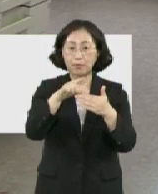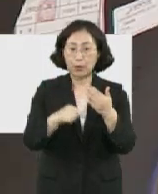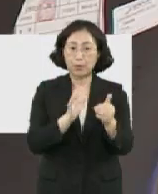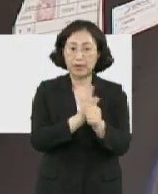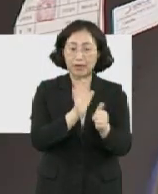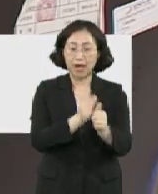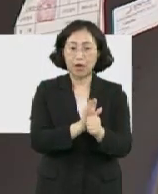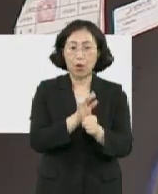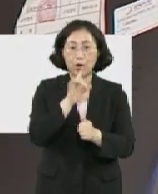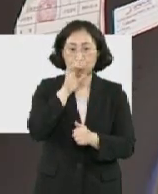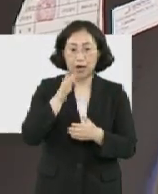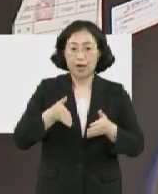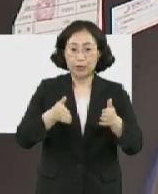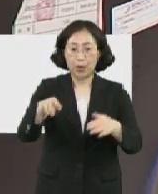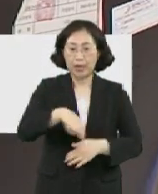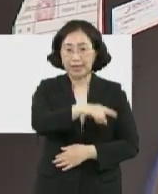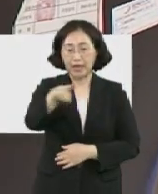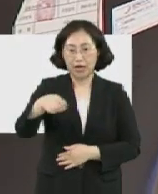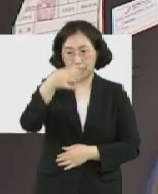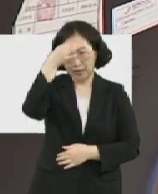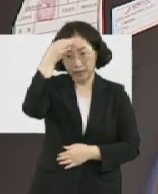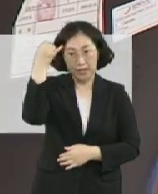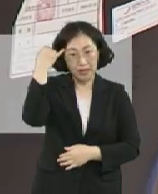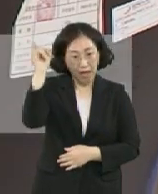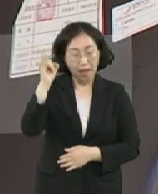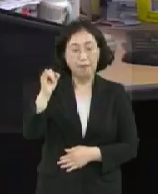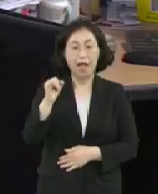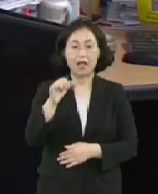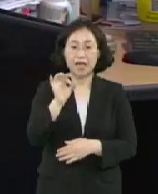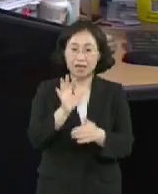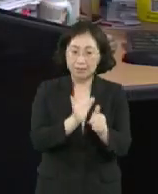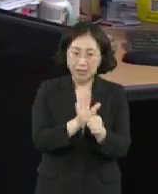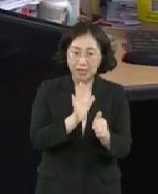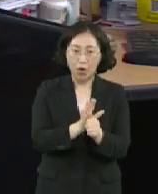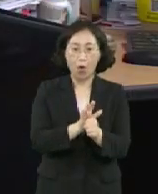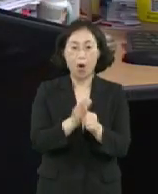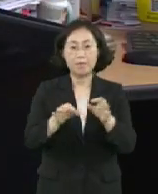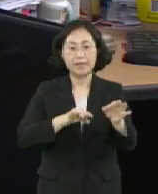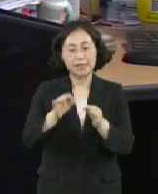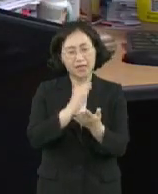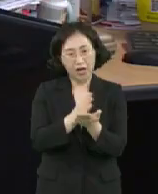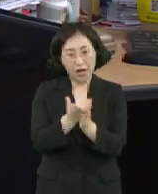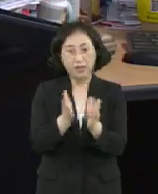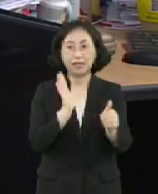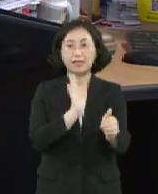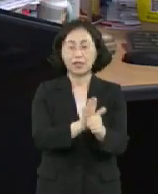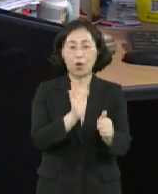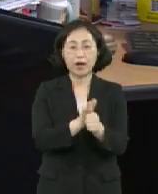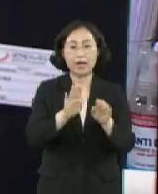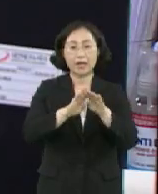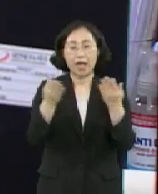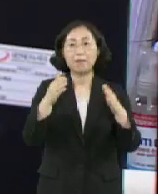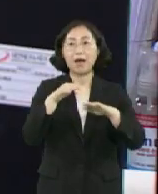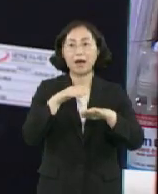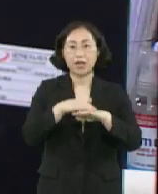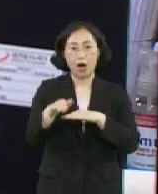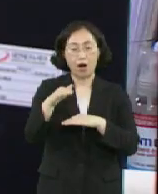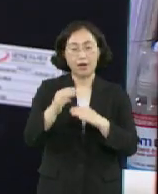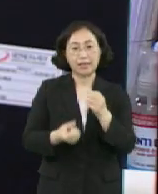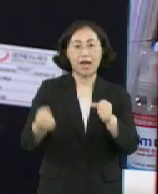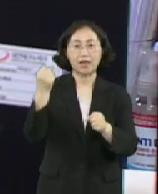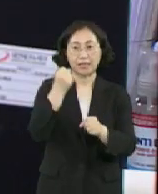대전 중앙로 일대를 기술 개발부터 자금지원 비즈니스 까지 지원되는 개방형 혁신 창업